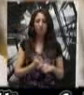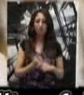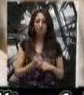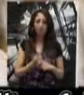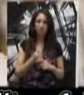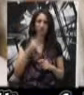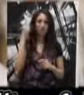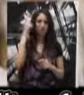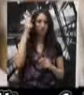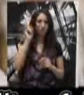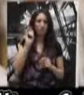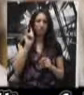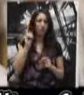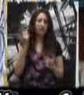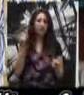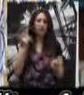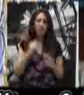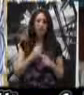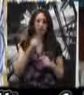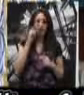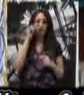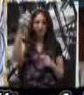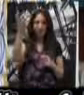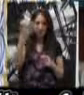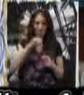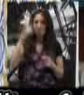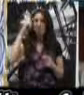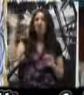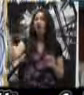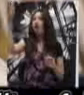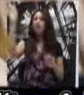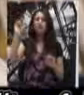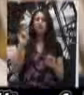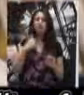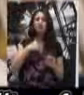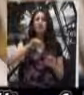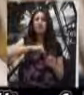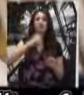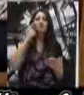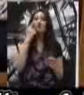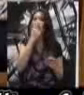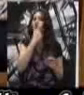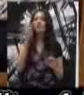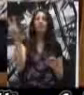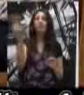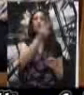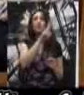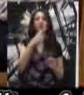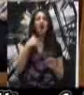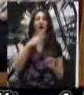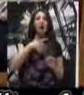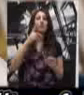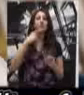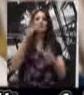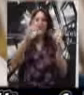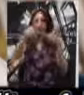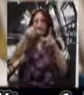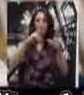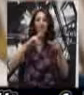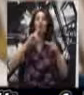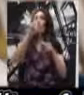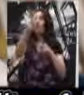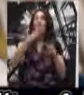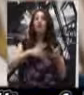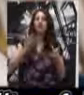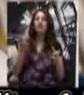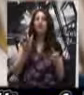هم اساسا مش عارفين عنه حاجه. تحب تبعتي رساله لاولادك؟ اه نفسي اشوفهم. كلميهم الكاميرا، يقول لهم عايزه تقول لهم ايه؟ والله نفسي اشوفهم. اسمهم